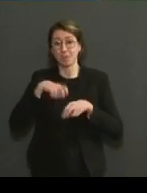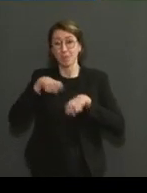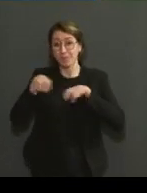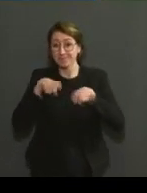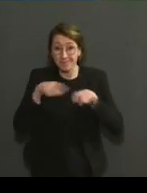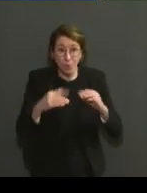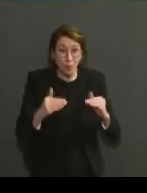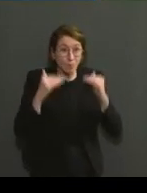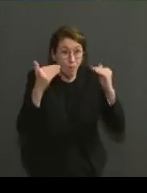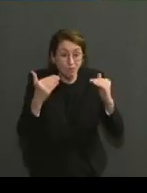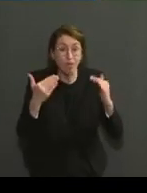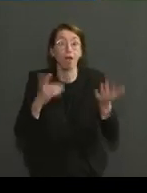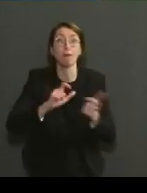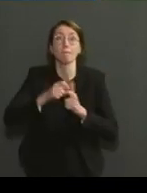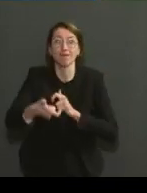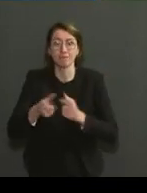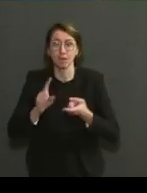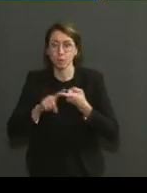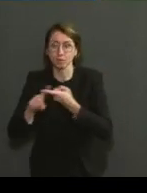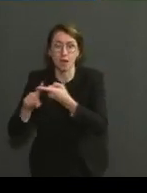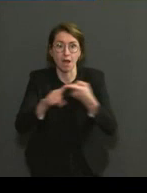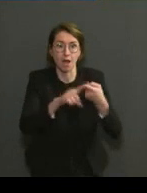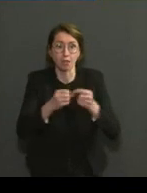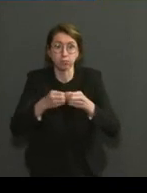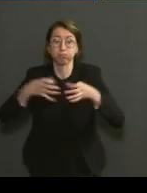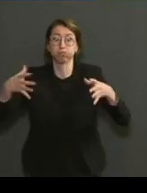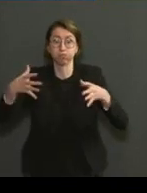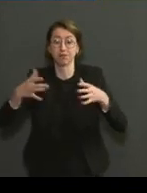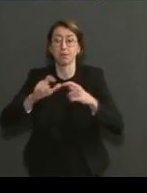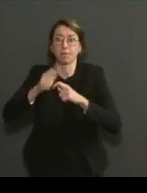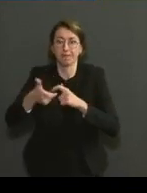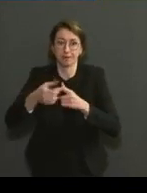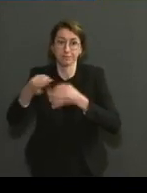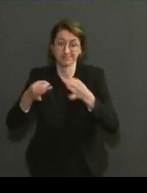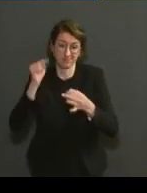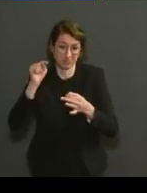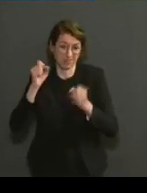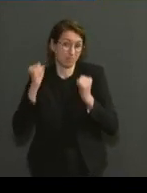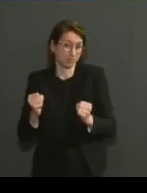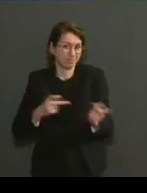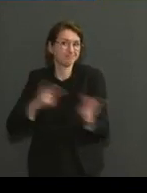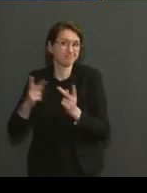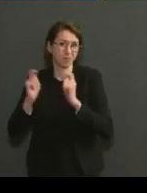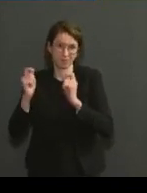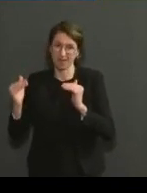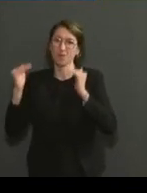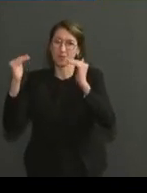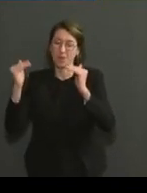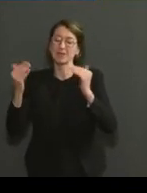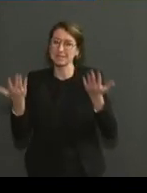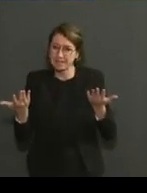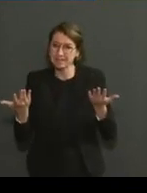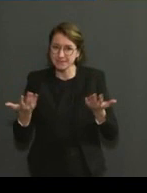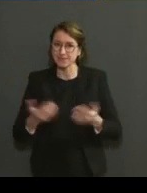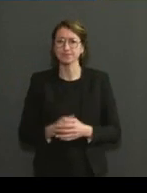à la base de cette stagnation actuelle des hospitalisations. C'est la raison pour laquelle je pense qu'il faut vraiment insister sur le fait